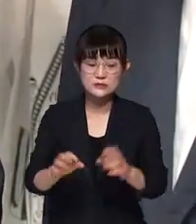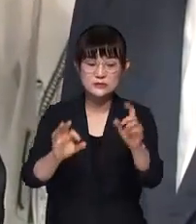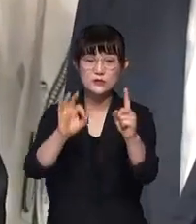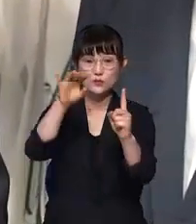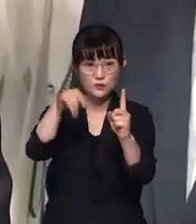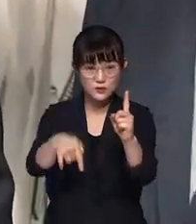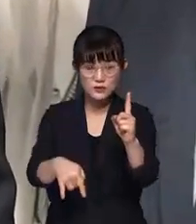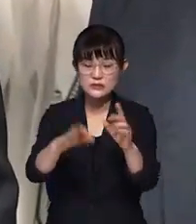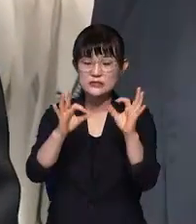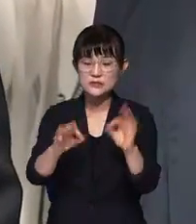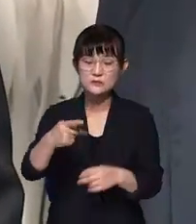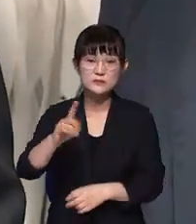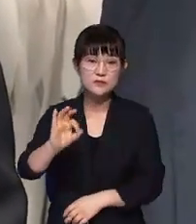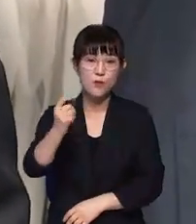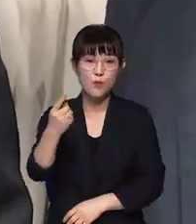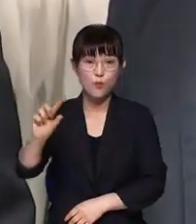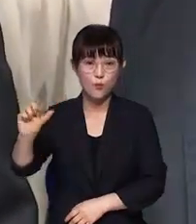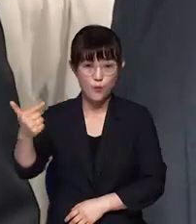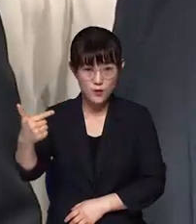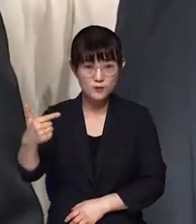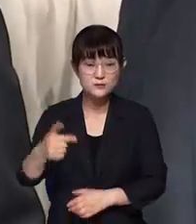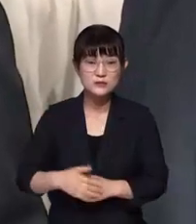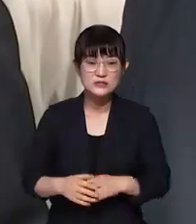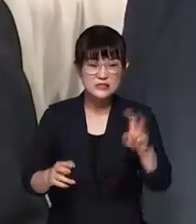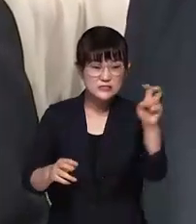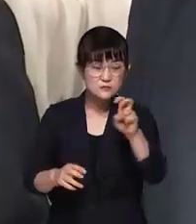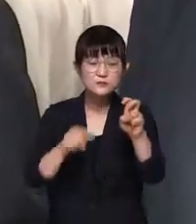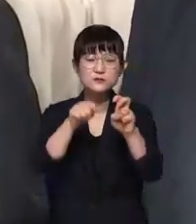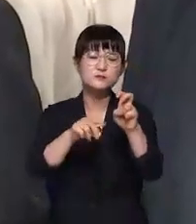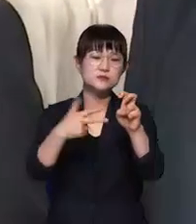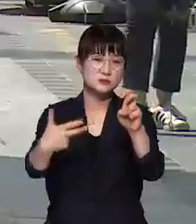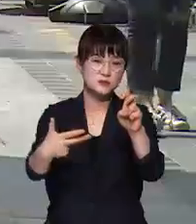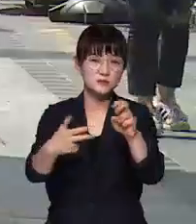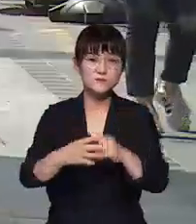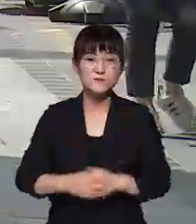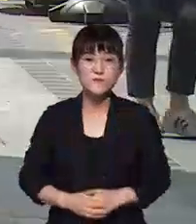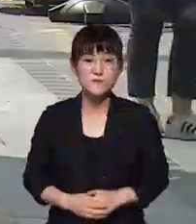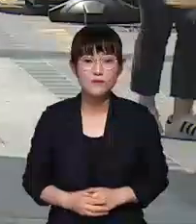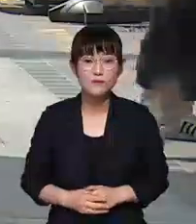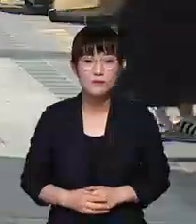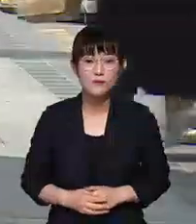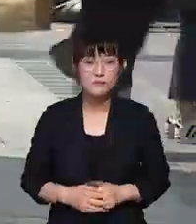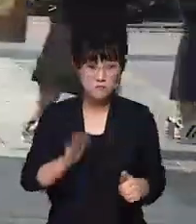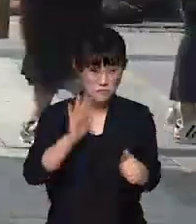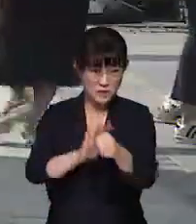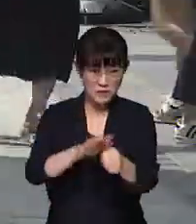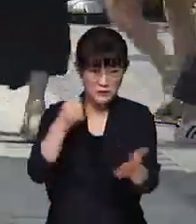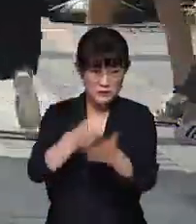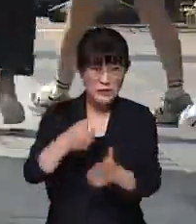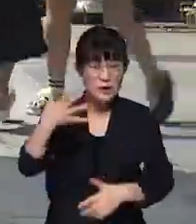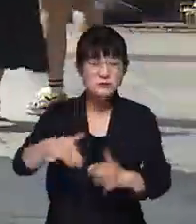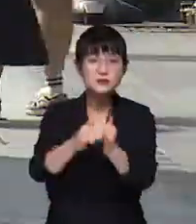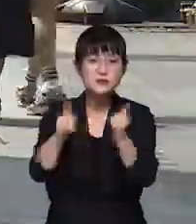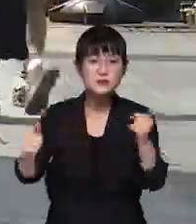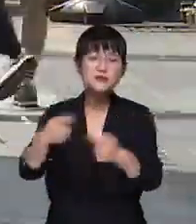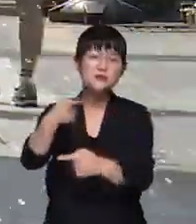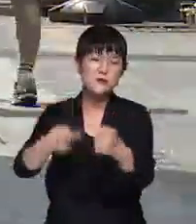차지한 김성환 전 동구청장의 지지율은 20.7%. 부동층 표심의 절반밖에 되지